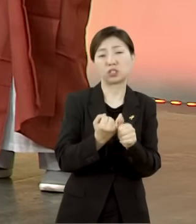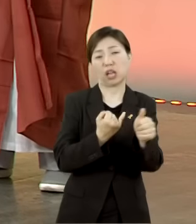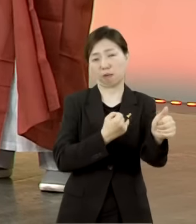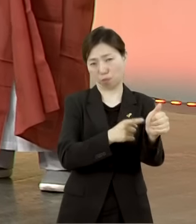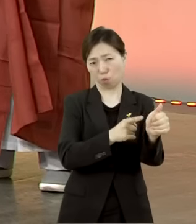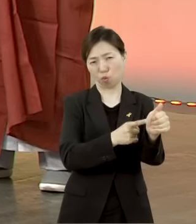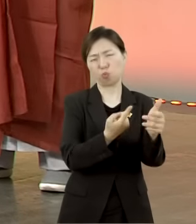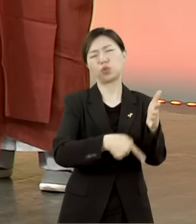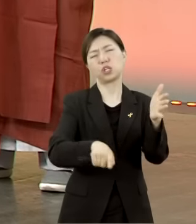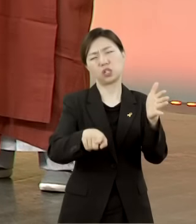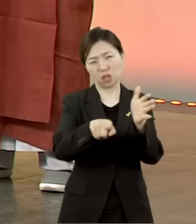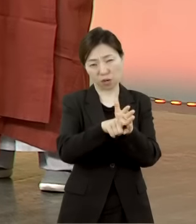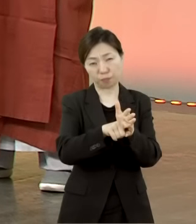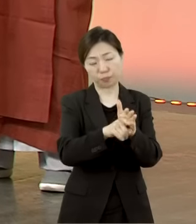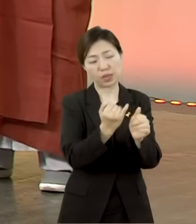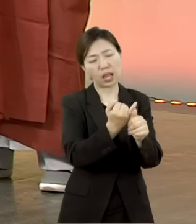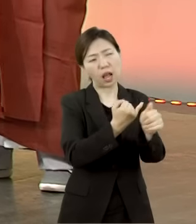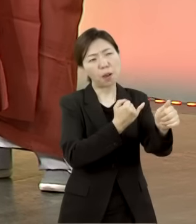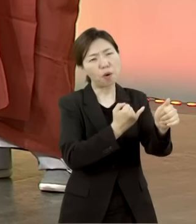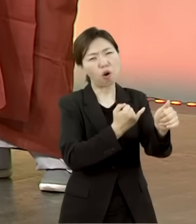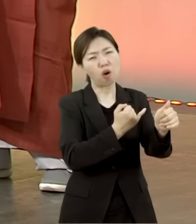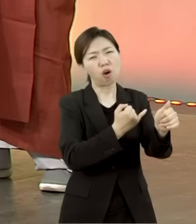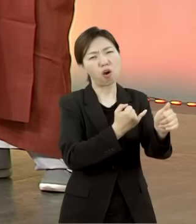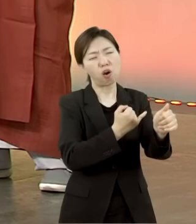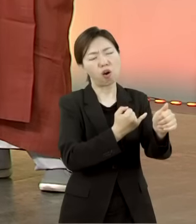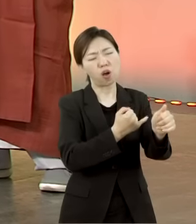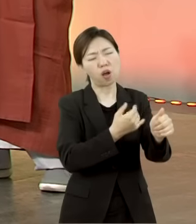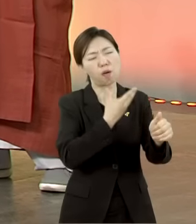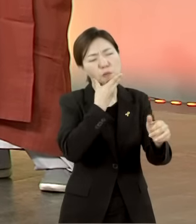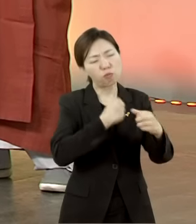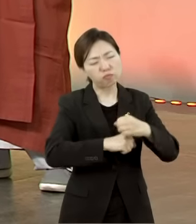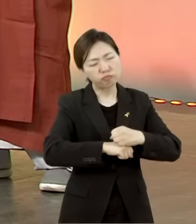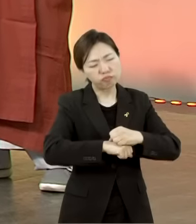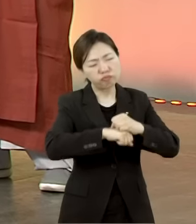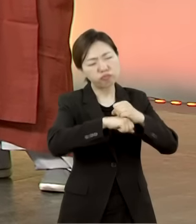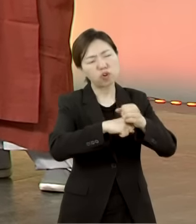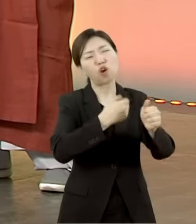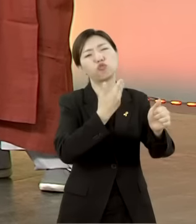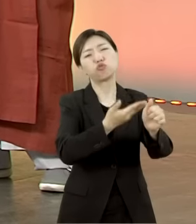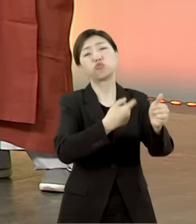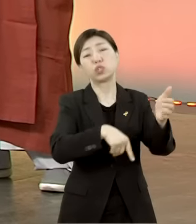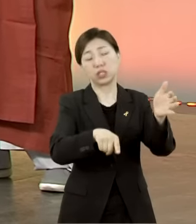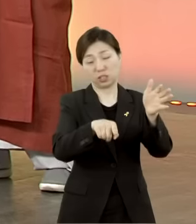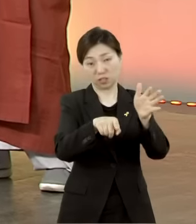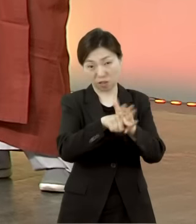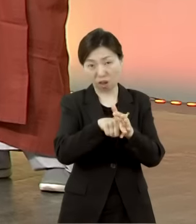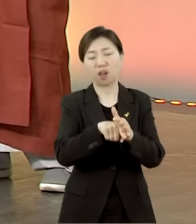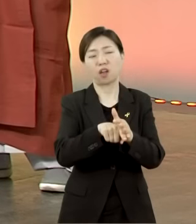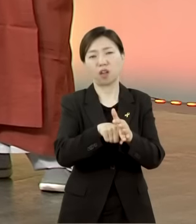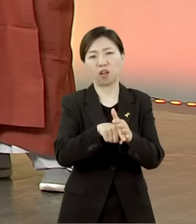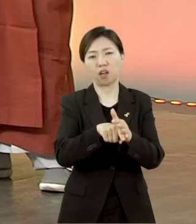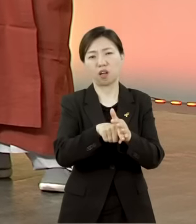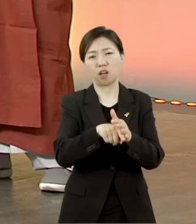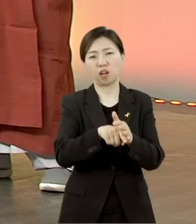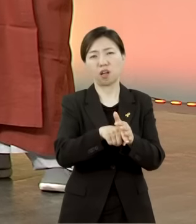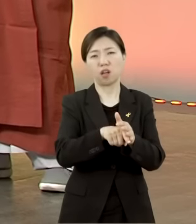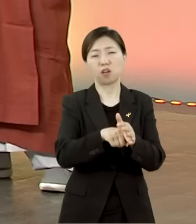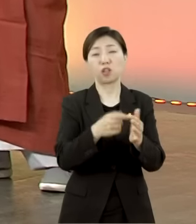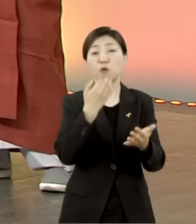공덕을 쌓는 음 관세 보살님 마일을 조각을 하는데 제가